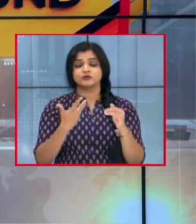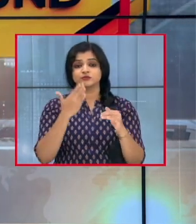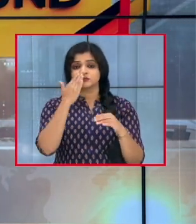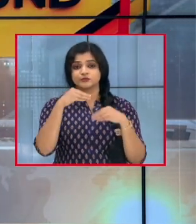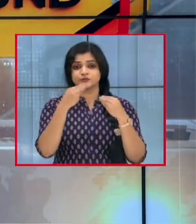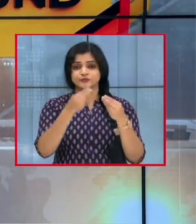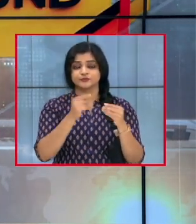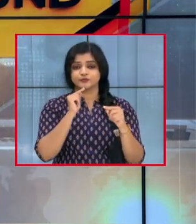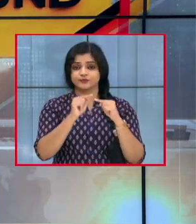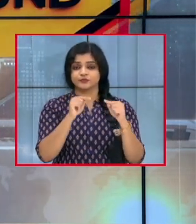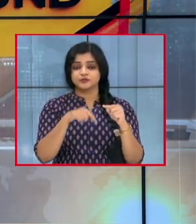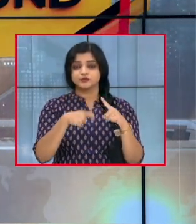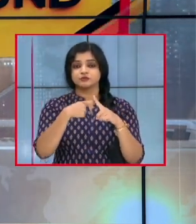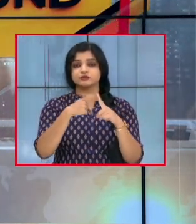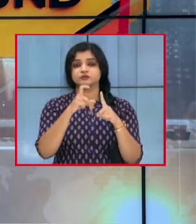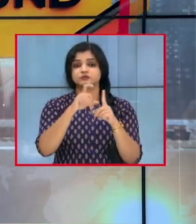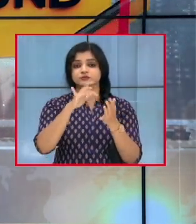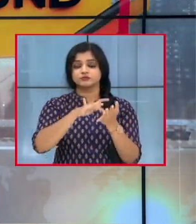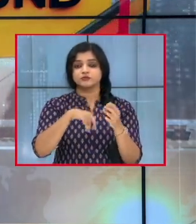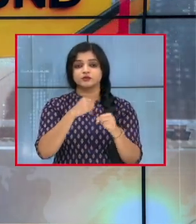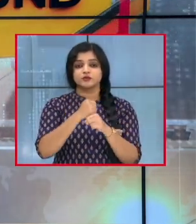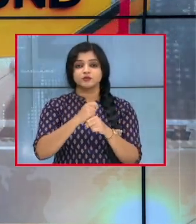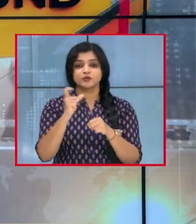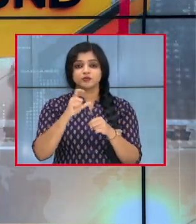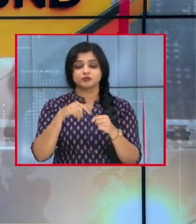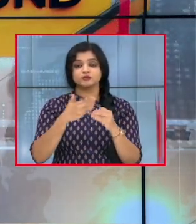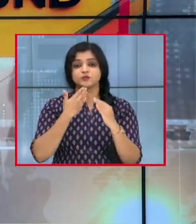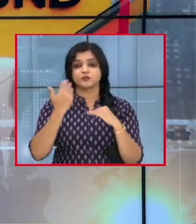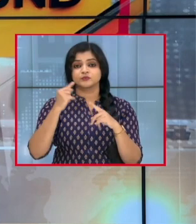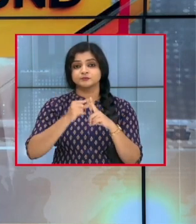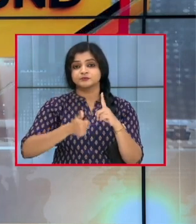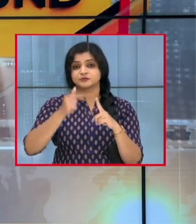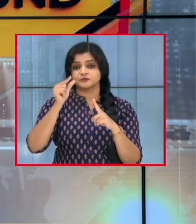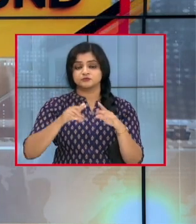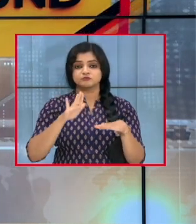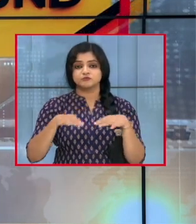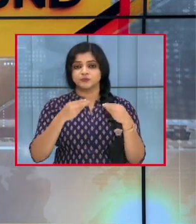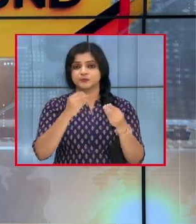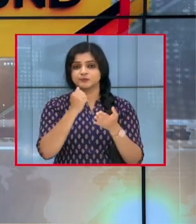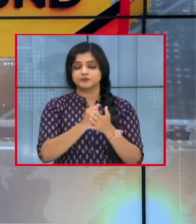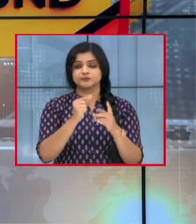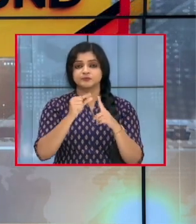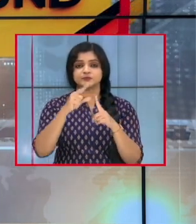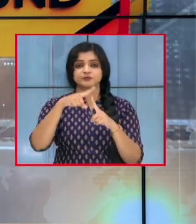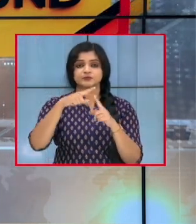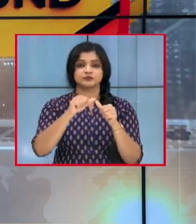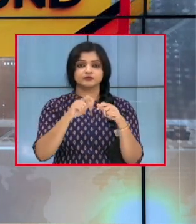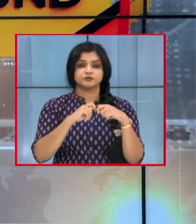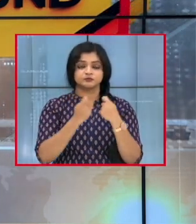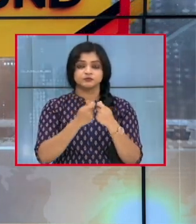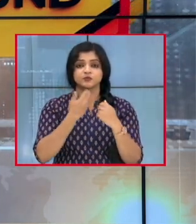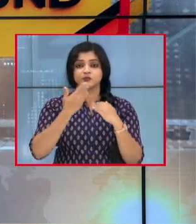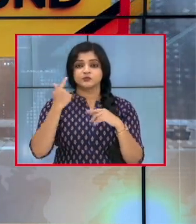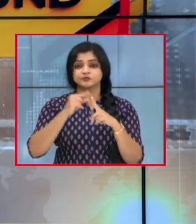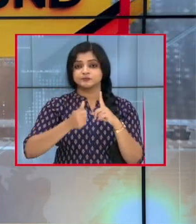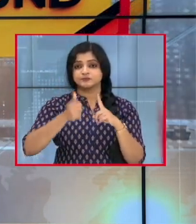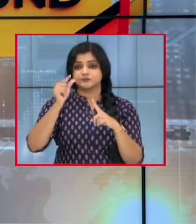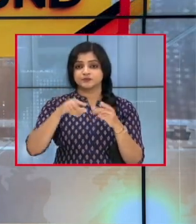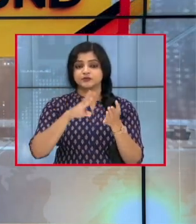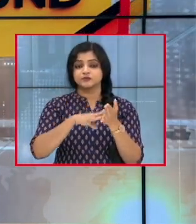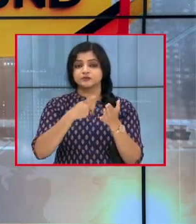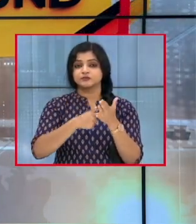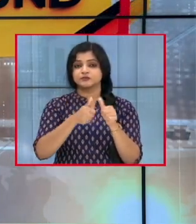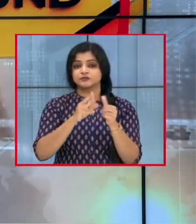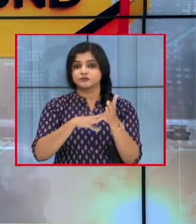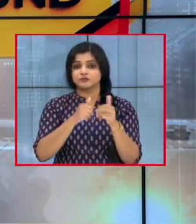വിദ്യാർത്ഥികൾക്കെതിരെയുള്ള അപകീർത്തികരമായ പരാമർശങ്ങളിൽ കാസർഗോഡ് ഗവൺമെന്റ് കോളേജ് മുൻ പ്രിൻസിപ്പലിനെതിരെ നടപടി വേണമെന്ന് PTA. മുൻ പ്രിൻസിപ്പൽ M. രമ ഉന്നയിച്ച